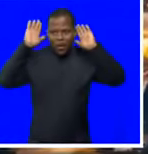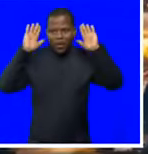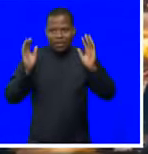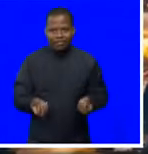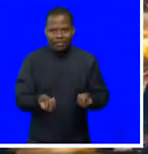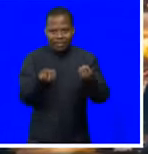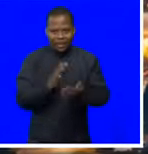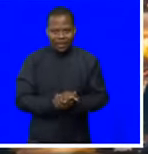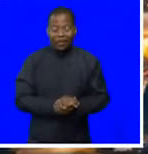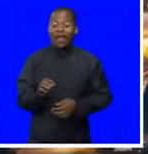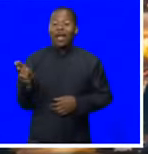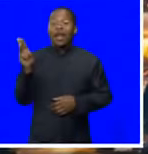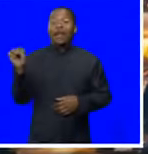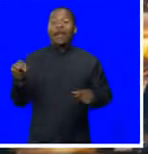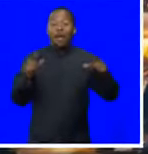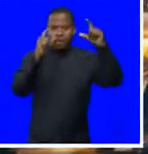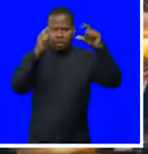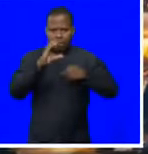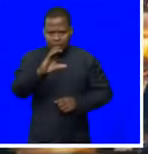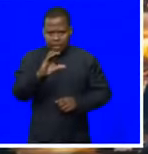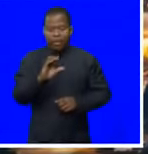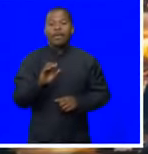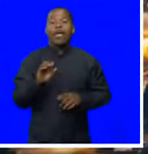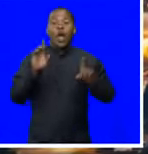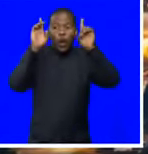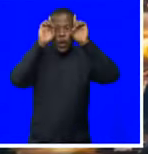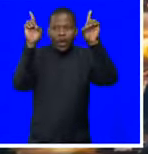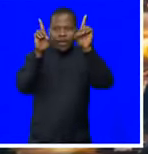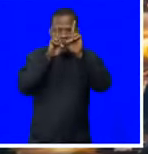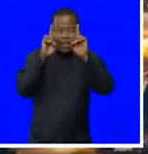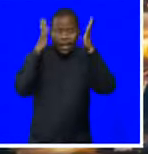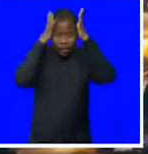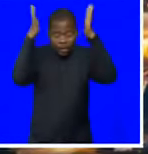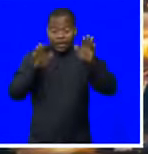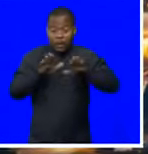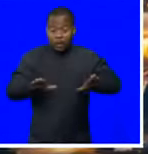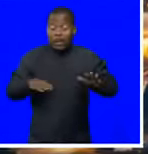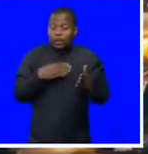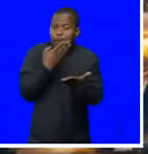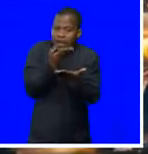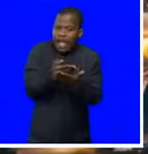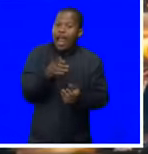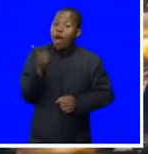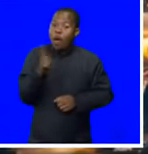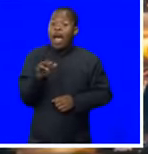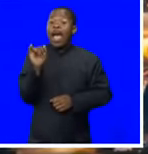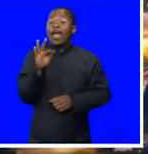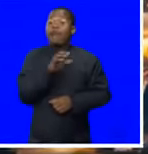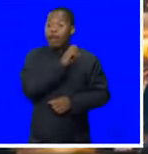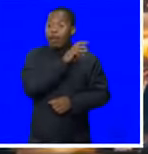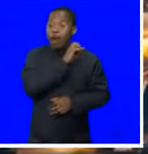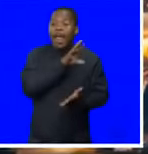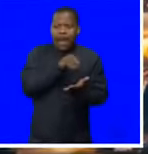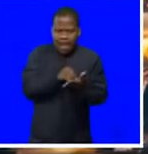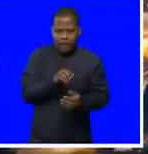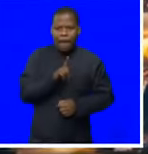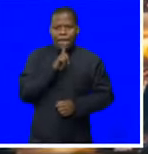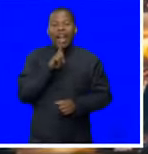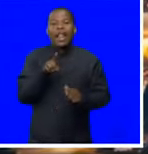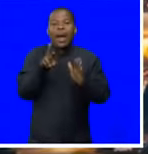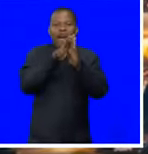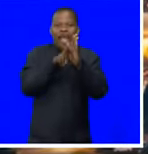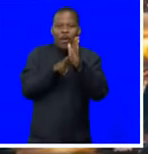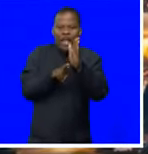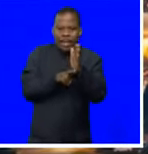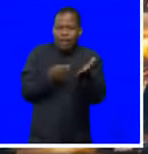Tindzaba Ndunankulu Cleopas Dlamini sewucele bafundzi benyuvesi yakuleli UNESWA kuthi nabanetikhalo balandzele tindlela letingito